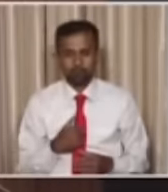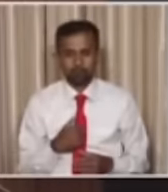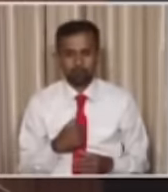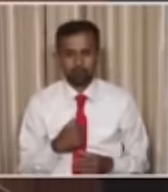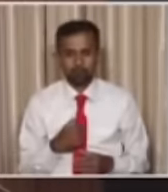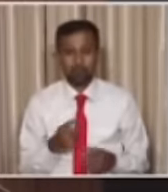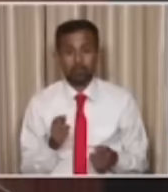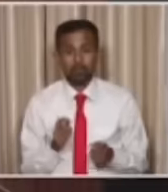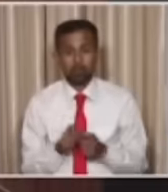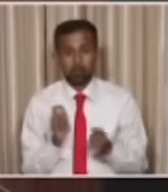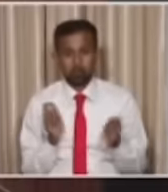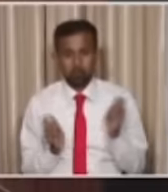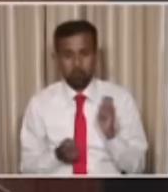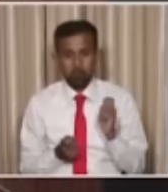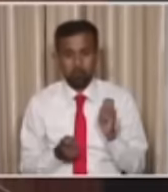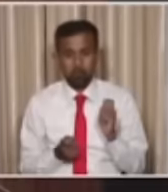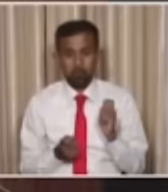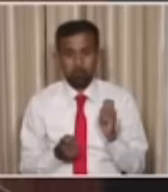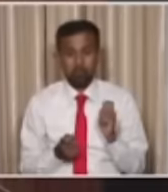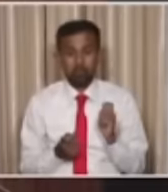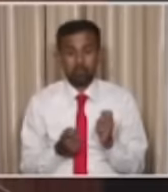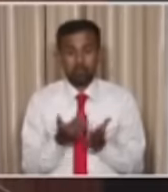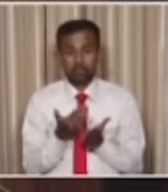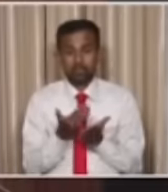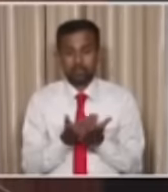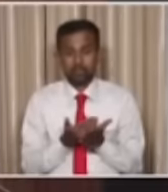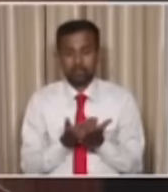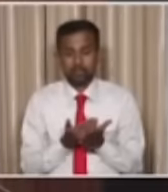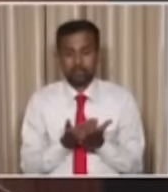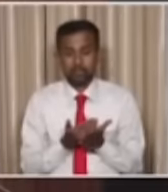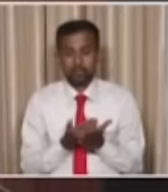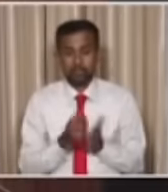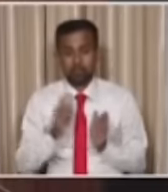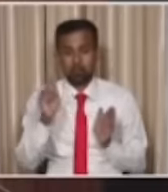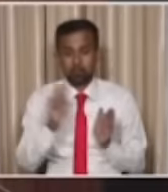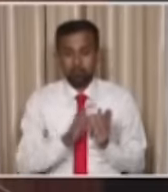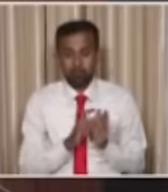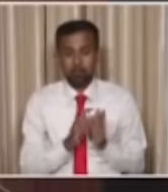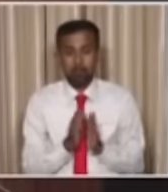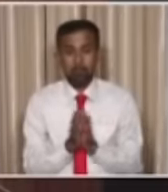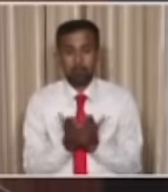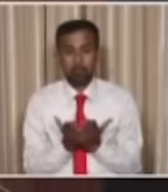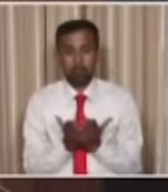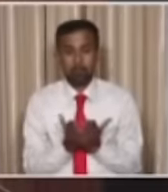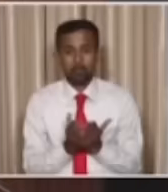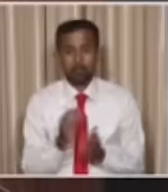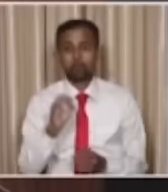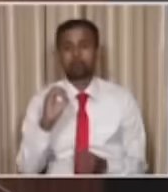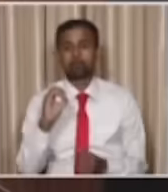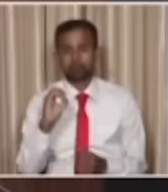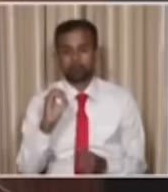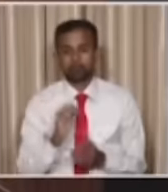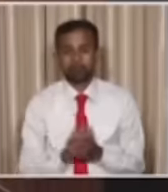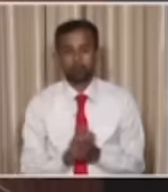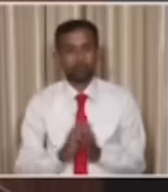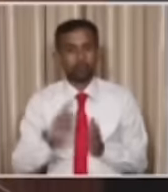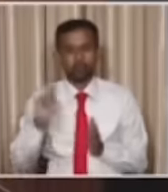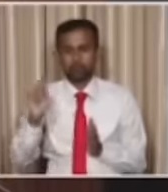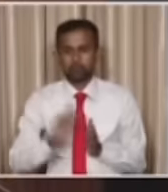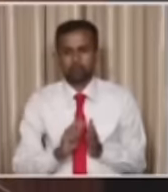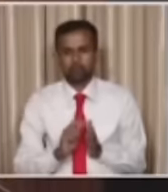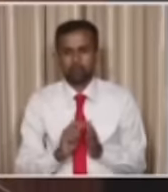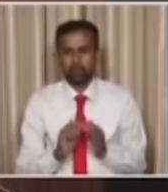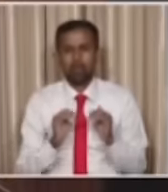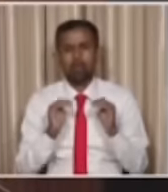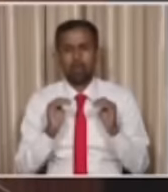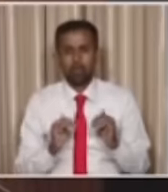ක්‍රිකට් පාලක මණ්ඩලයේ බැලන්ස් ෂීට් එක එහෙම නැත්නම් ඒකේ ආදායම account එක බින්දුව මට්ටමේ තිබුණේ. එහෙම ලොකු ආදායමක් තිබිච්ච ආයතනයක්